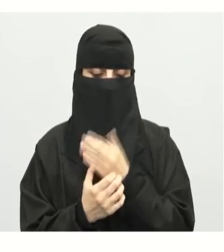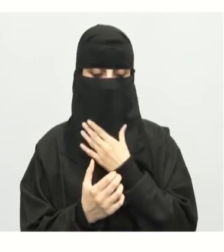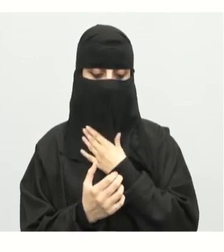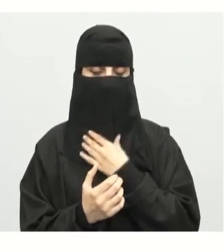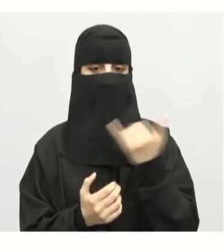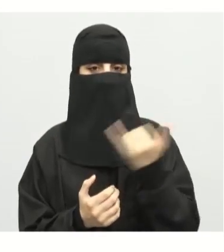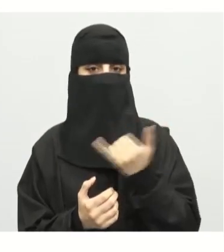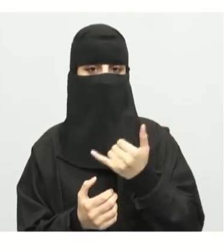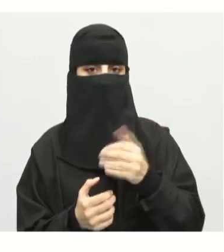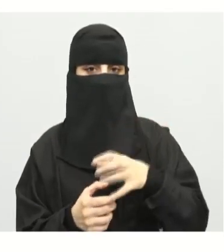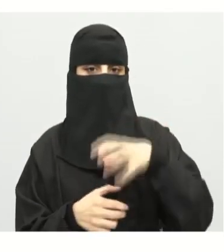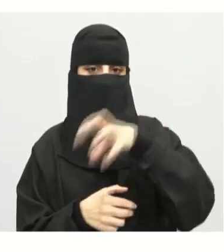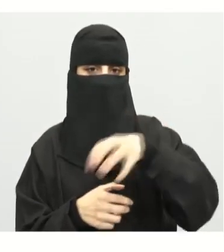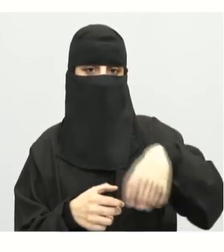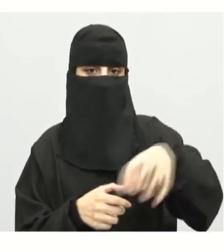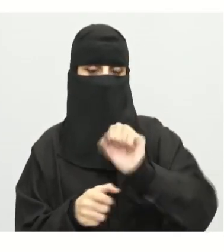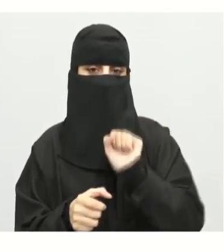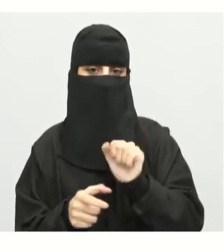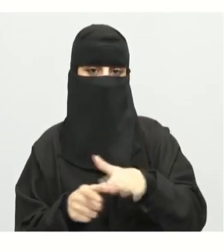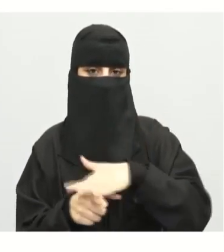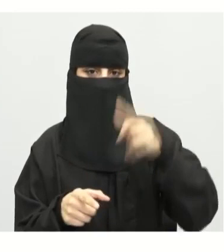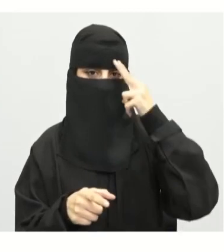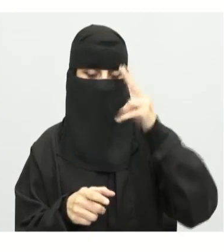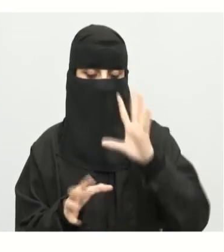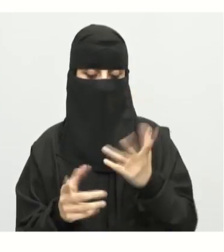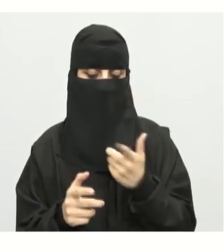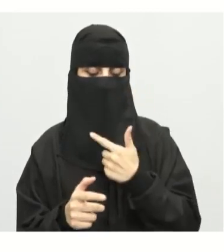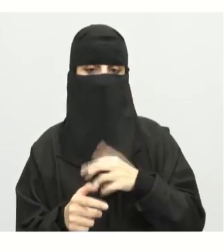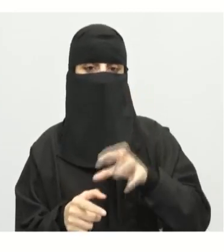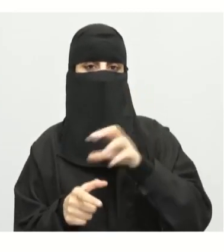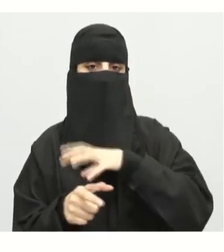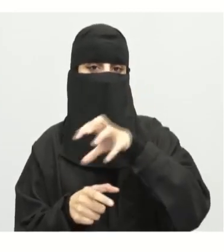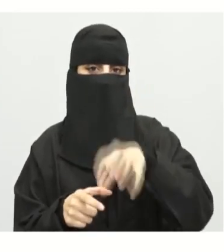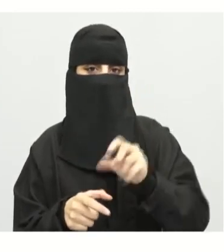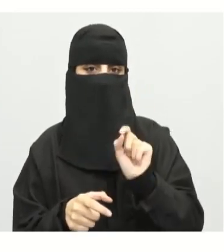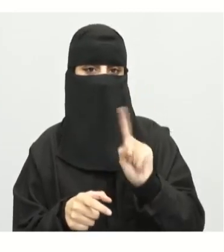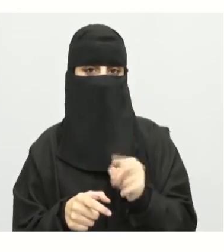اهم الجزر السعوديه جزر فرسان